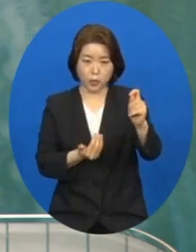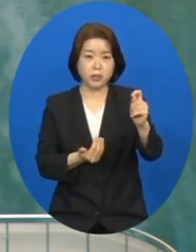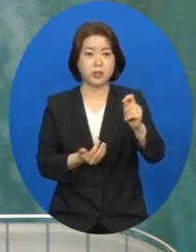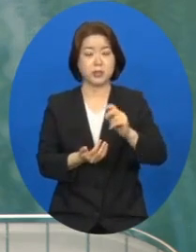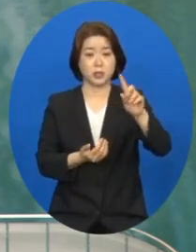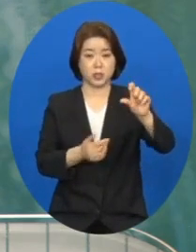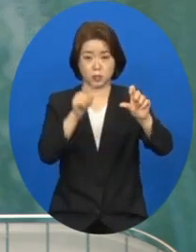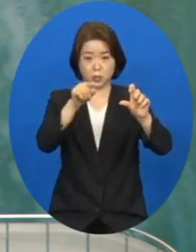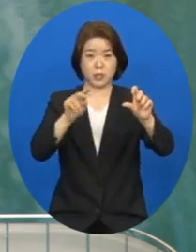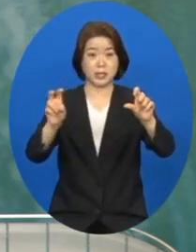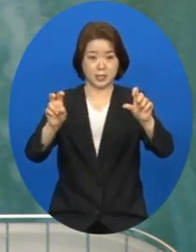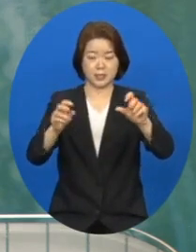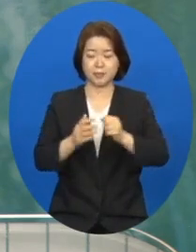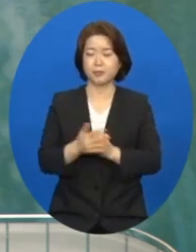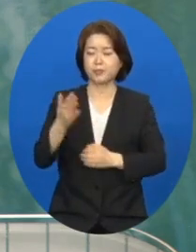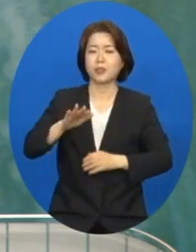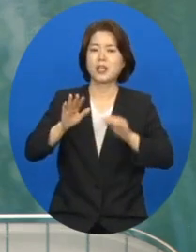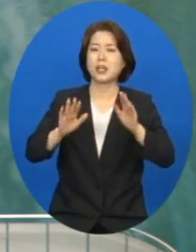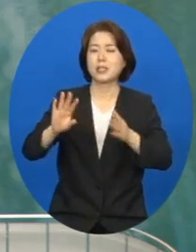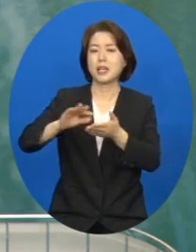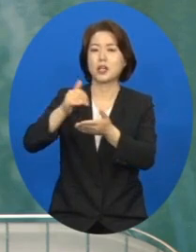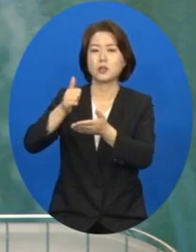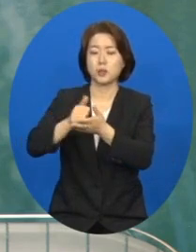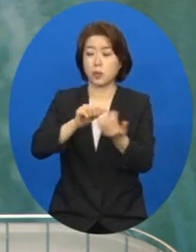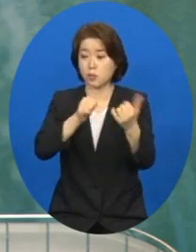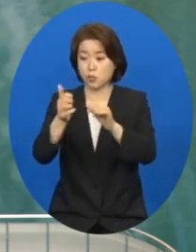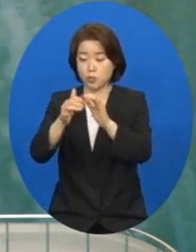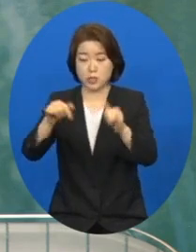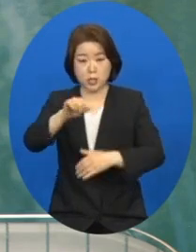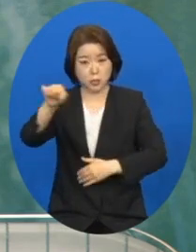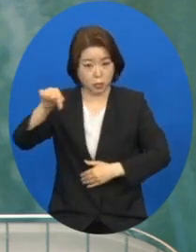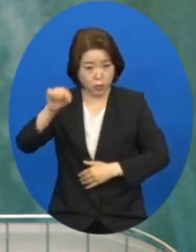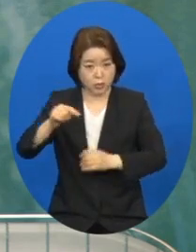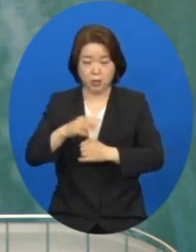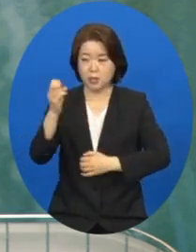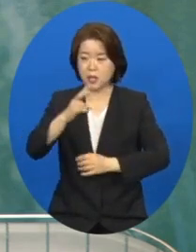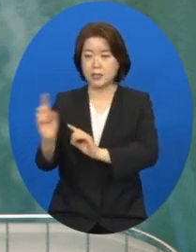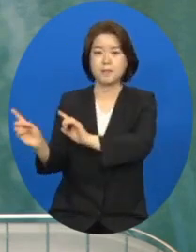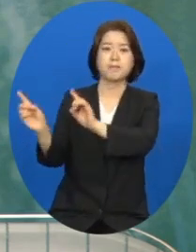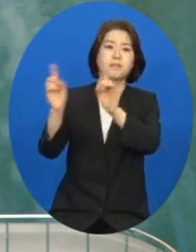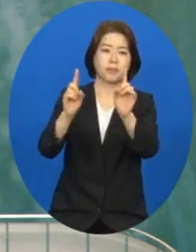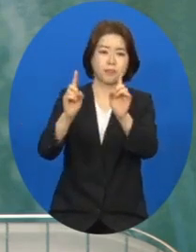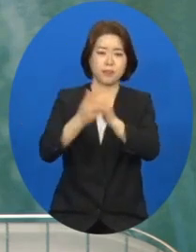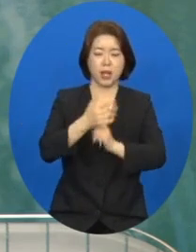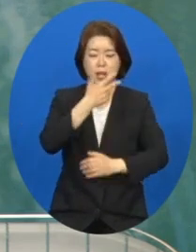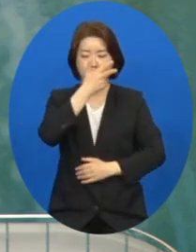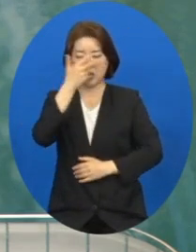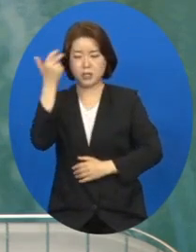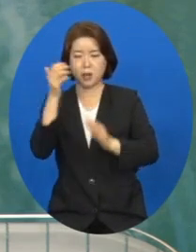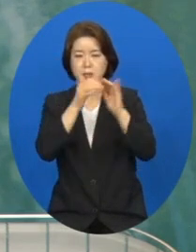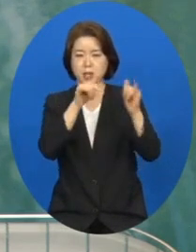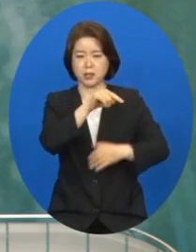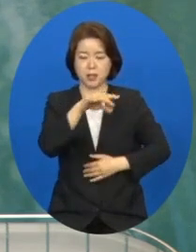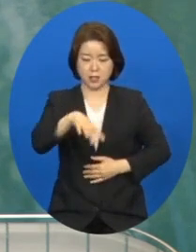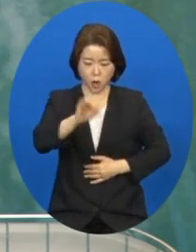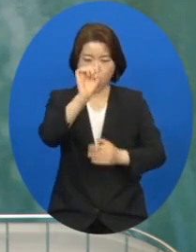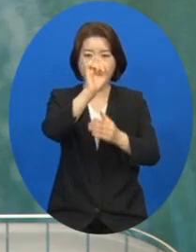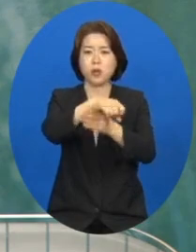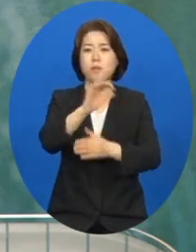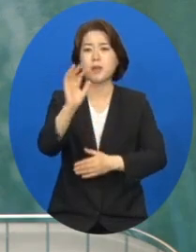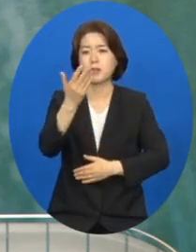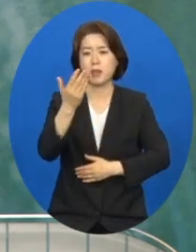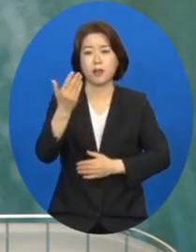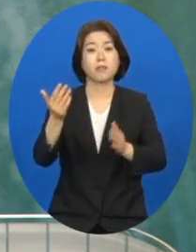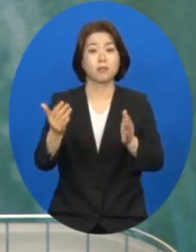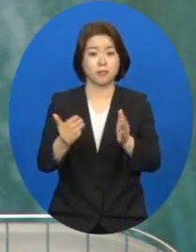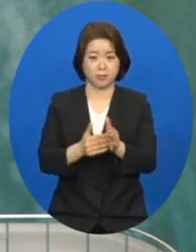그러나 이제 그리스도께서 죽은 자 가운데서 다시 살아나사 잠자는 자들의 첫 열매가